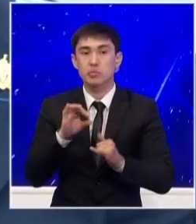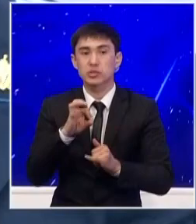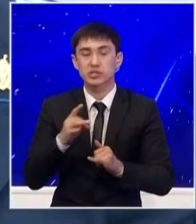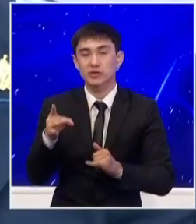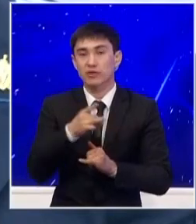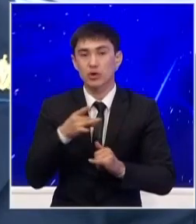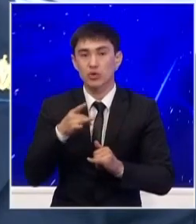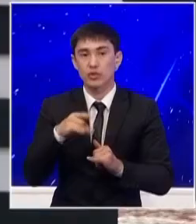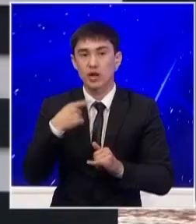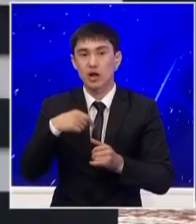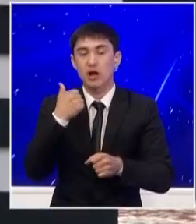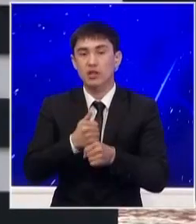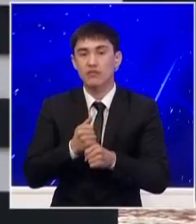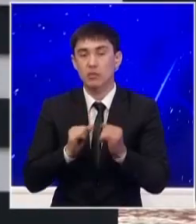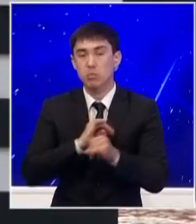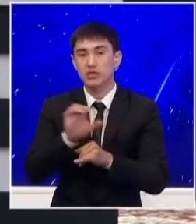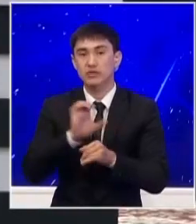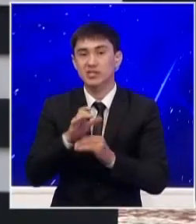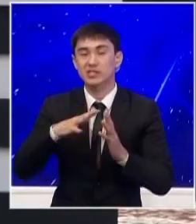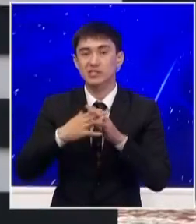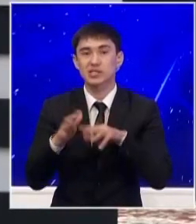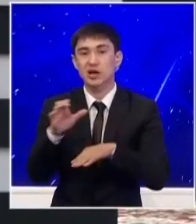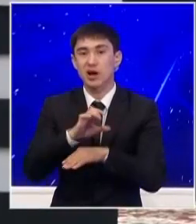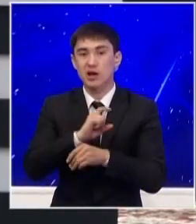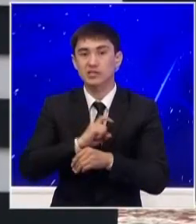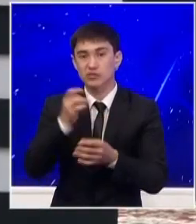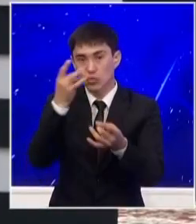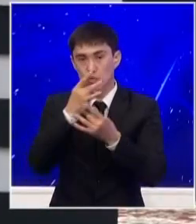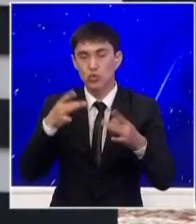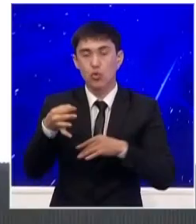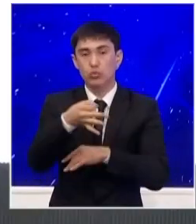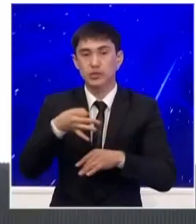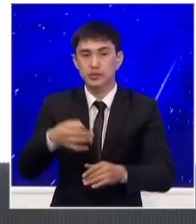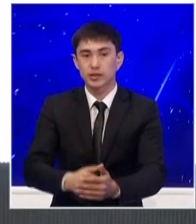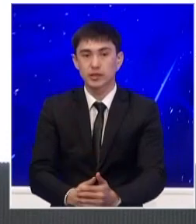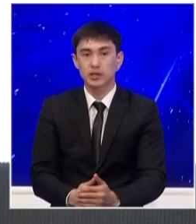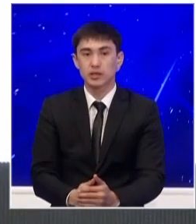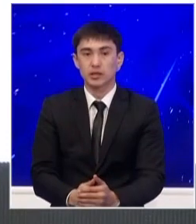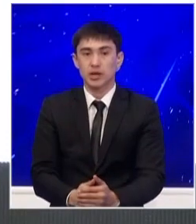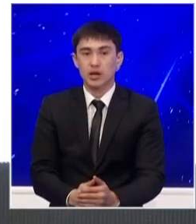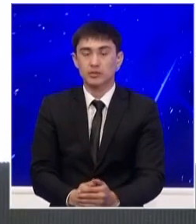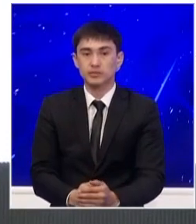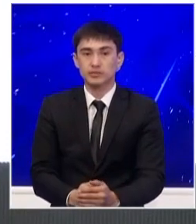Инбекши-Казахского района как основных производителей сельскохозяйственных культур области.